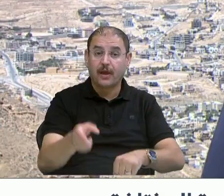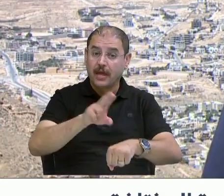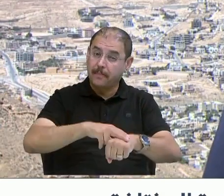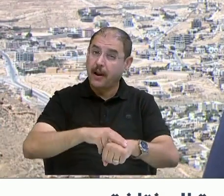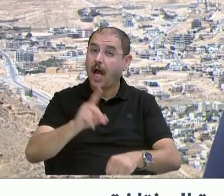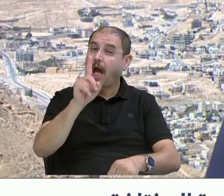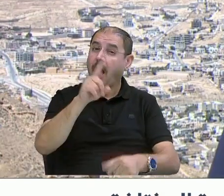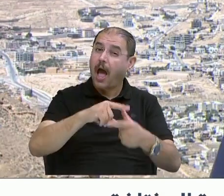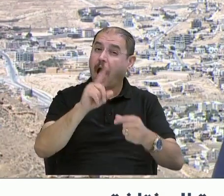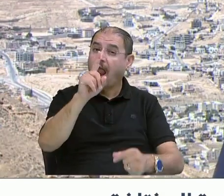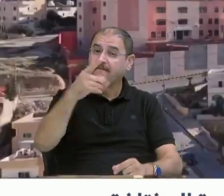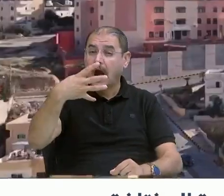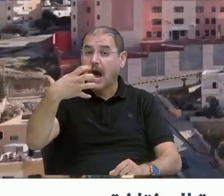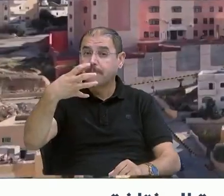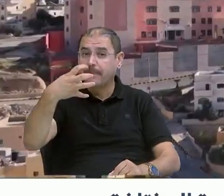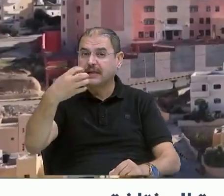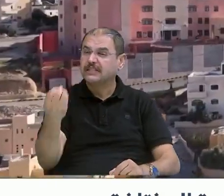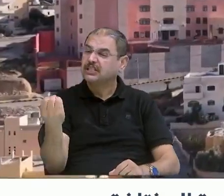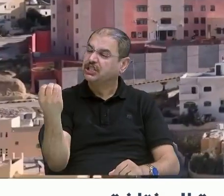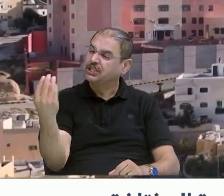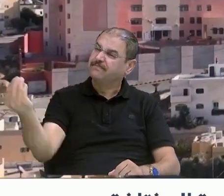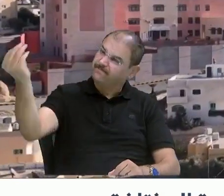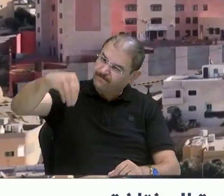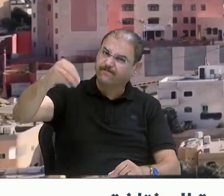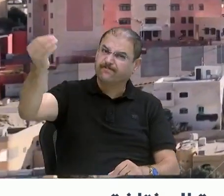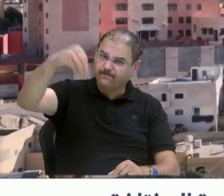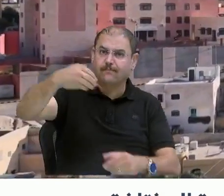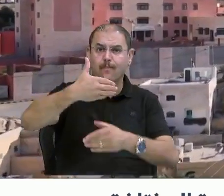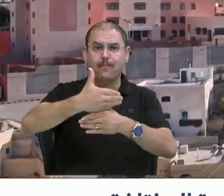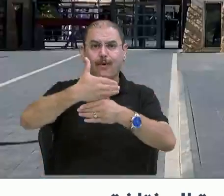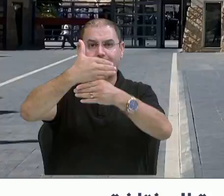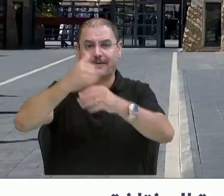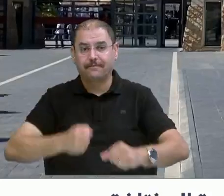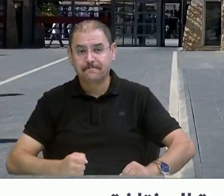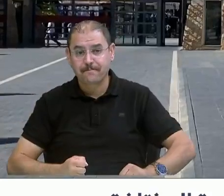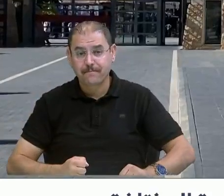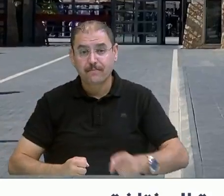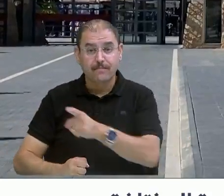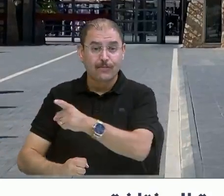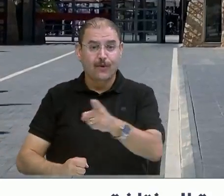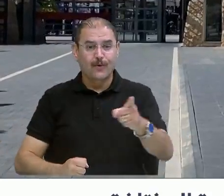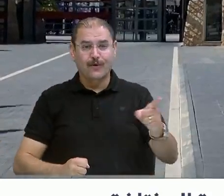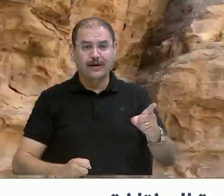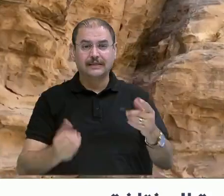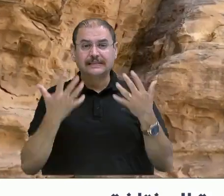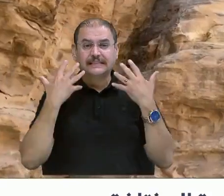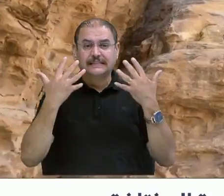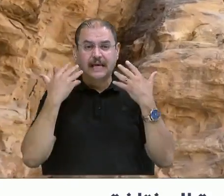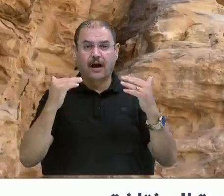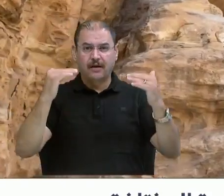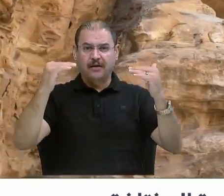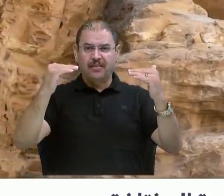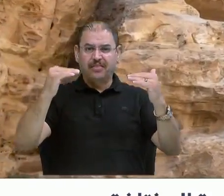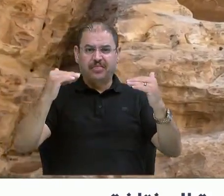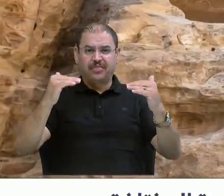يزيد تحت الانشاء اقليم البترا اعلن عن حزمه اجراءات للحد من تاثر المنطقه بتراجع السياحه ومن اجل